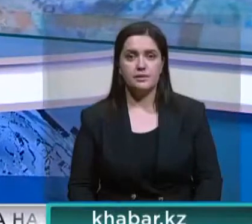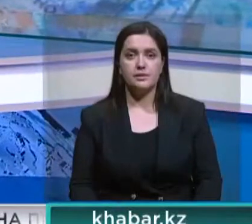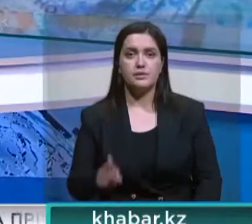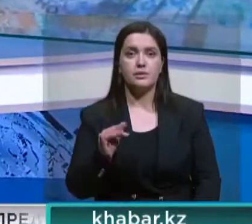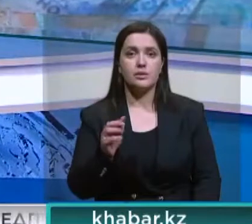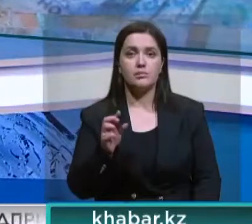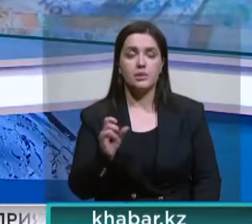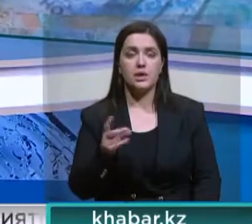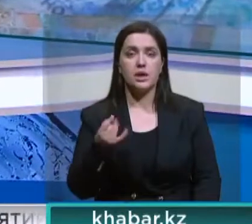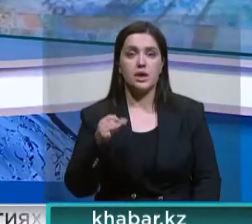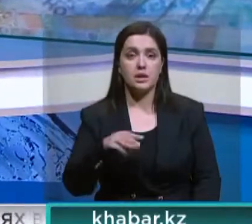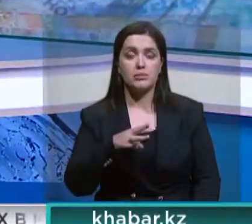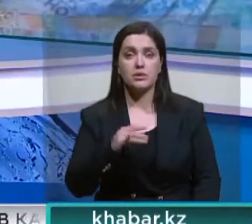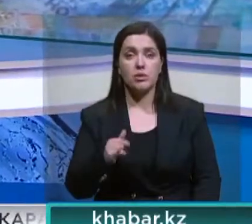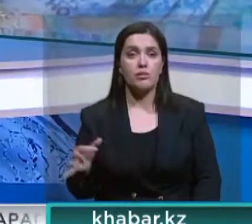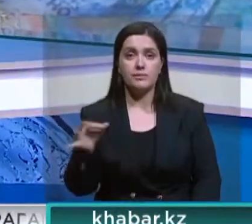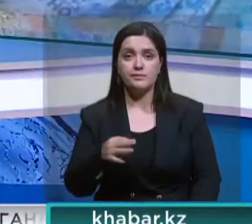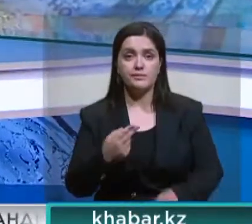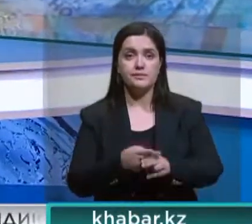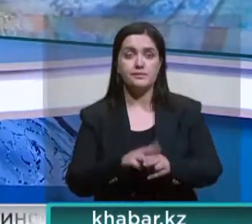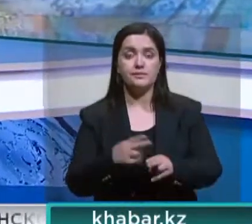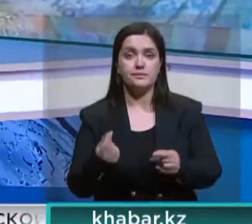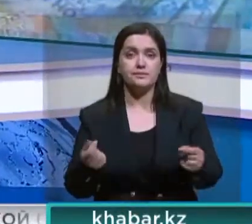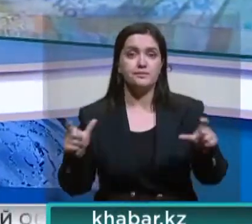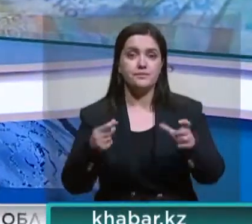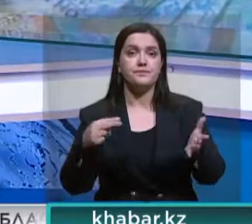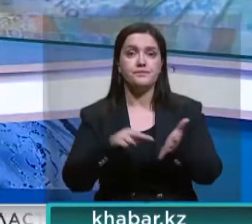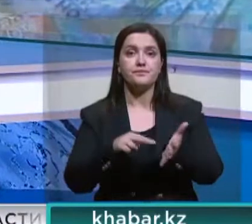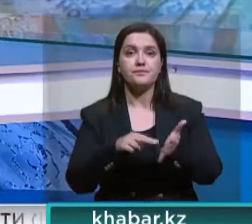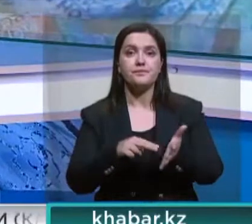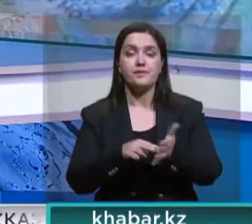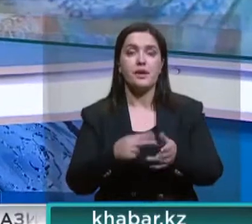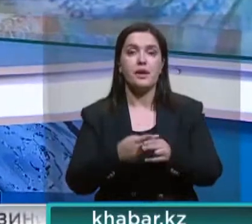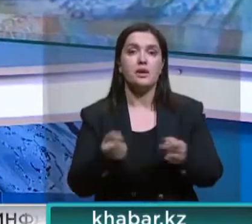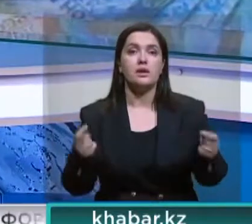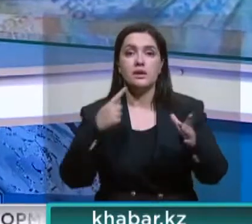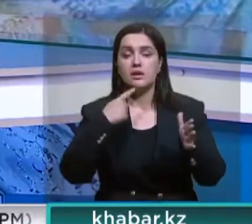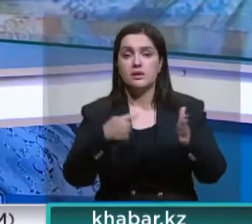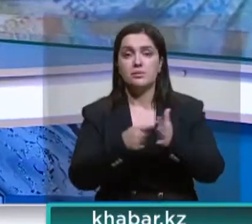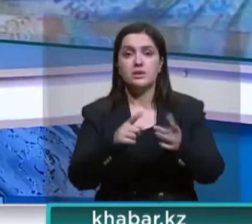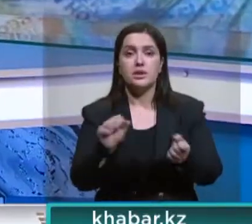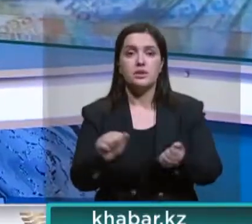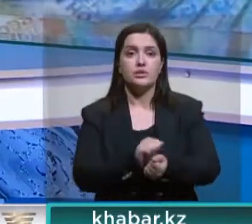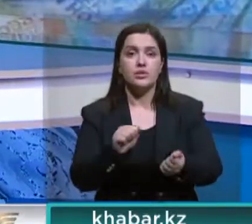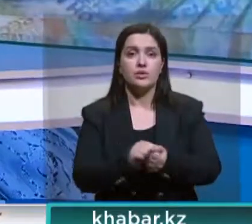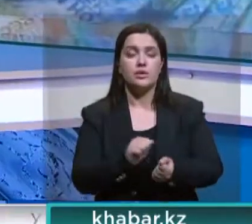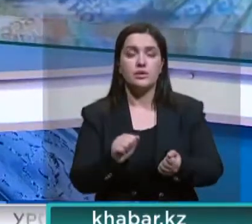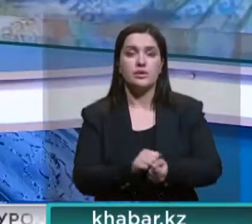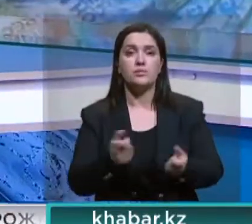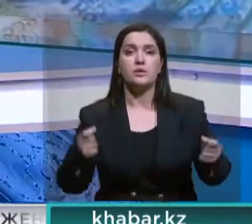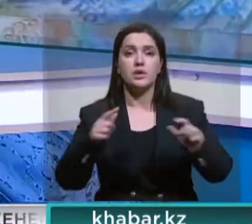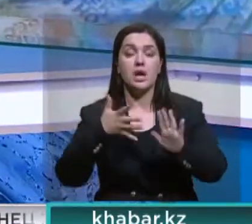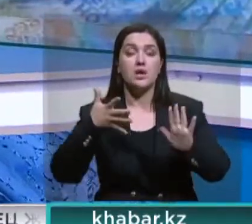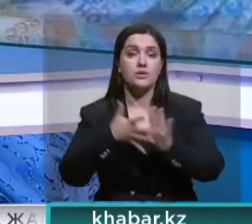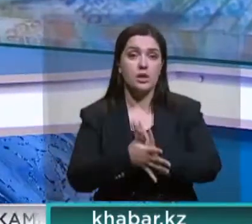На Курбанайт в Мангистауской области резко возрос в цене скот. Специалисты отмечают, это вызвано подорожанием кормов из-за засухи, а еще